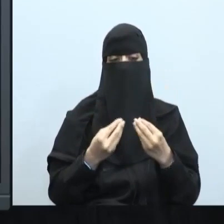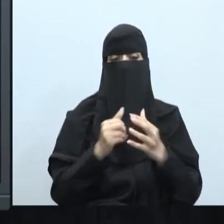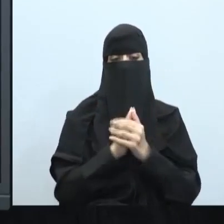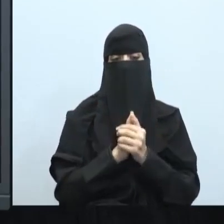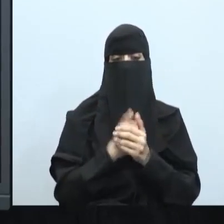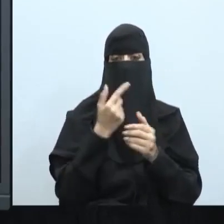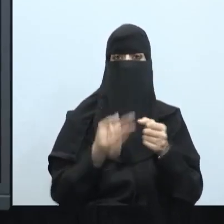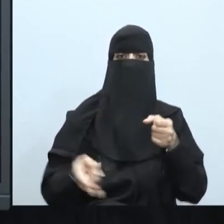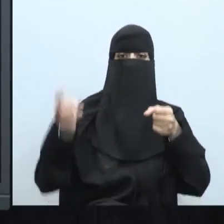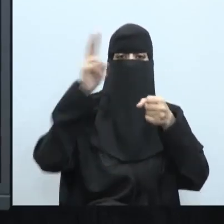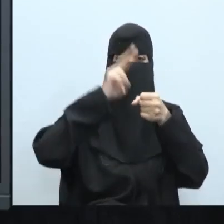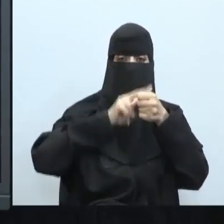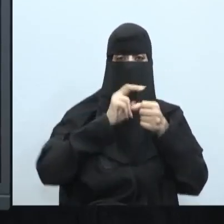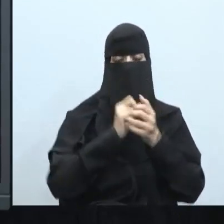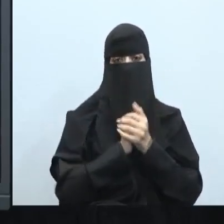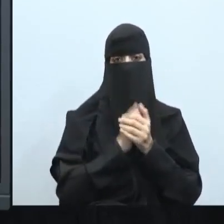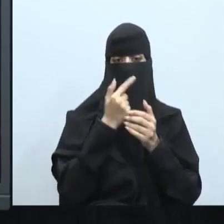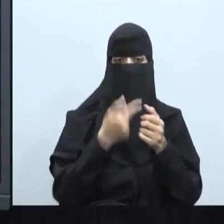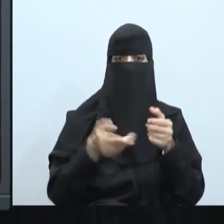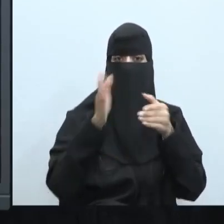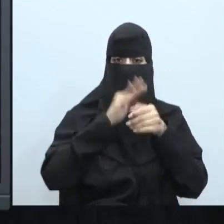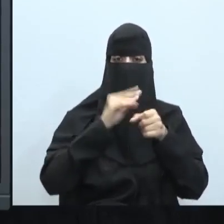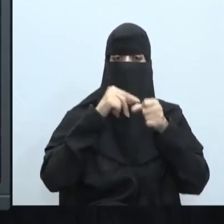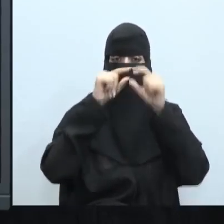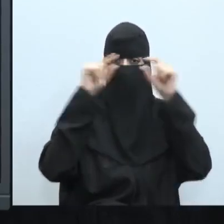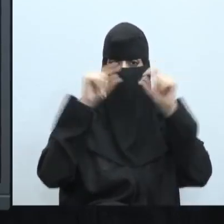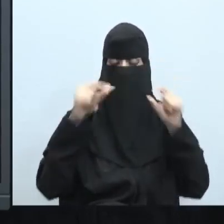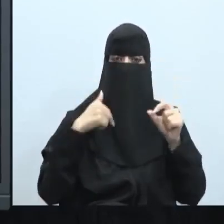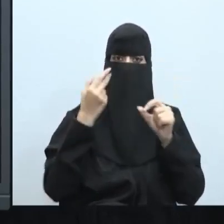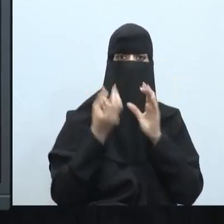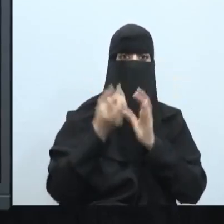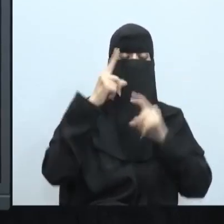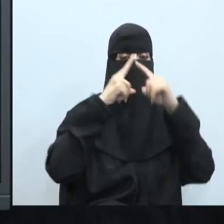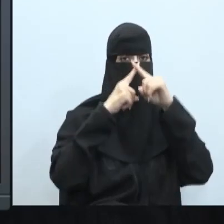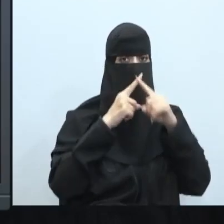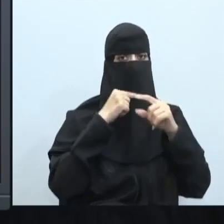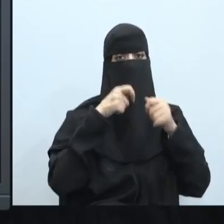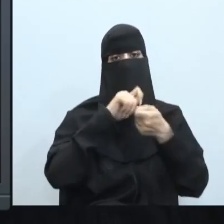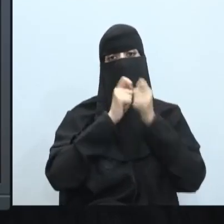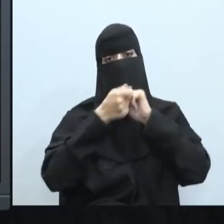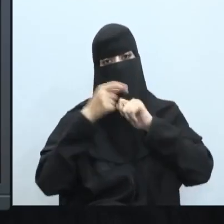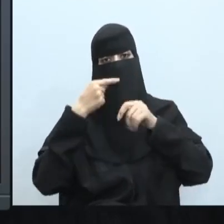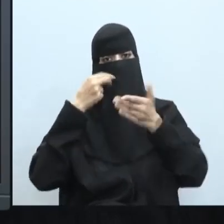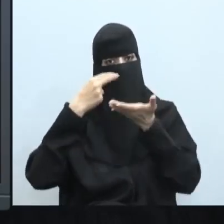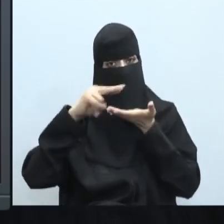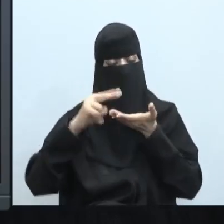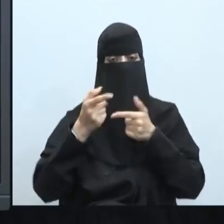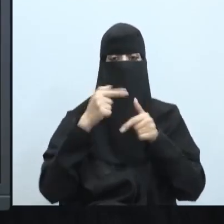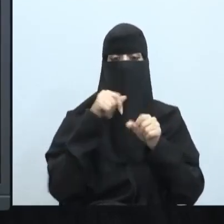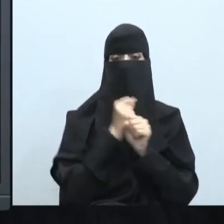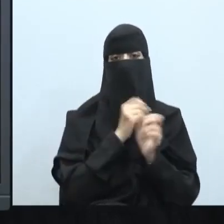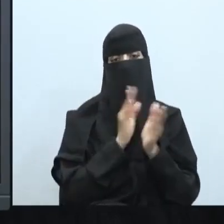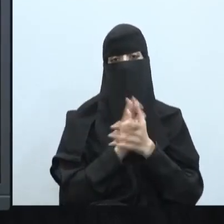يعيد العمليات السابقه يقوم بتفسير كل سطر واكتشاف هنالك اخطاء او لا اذا لا يقوم